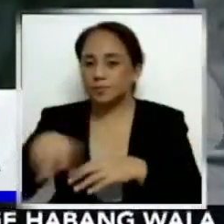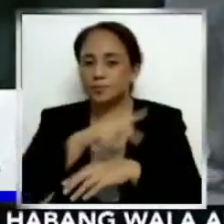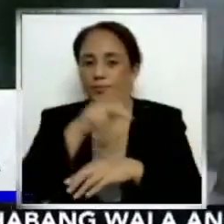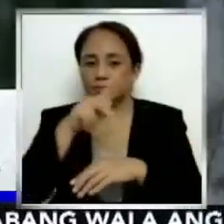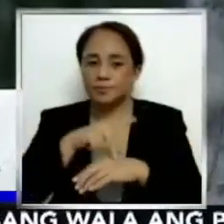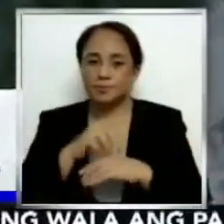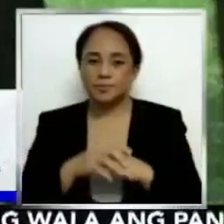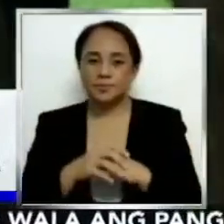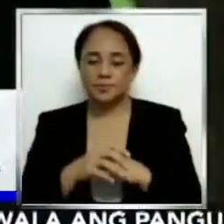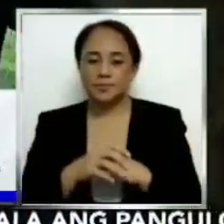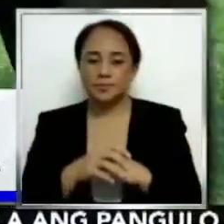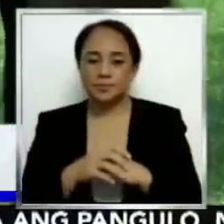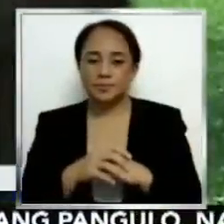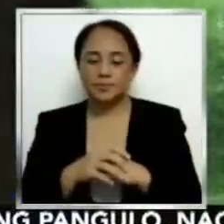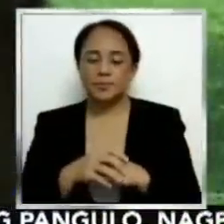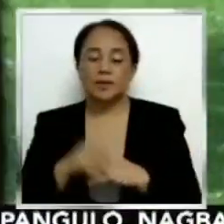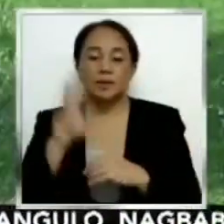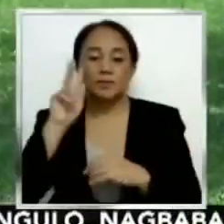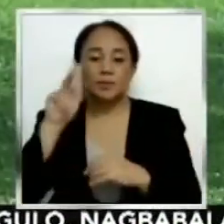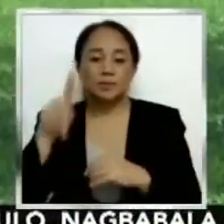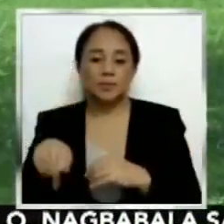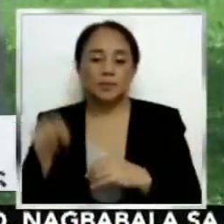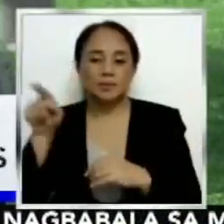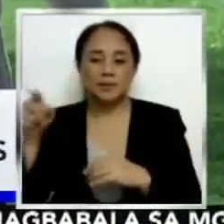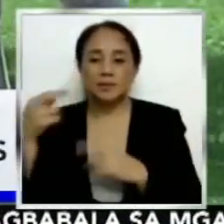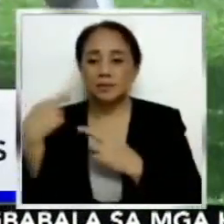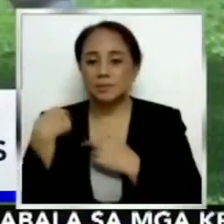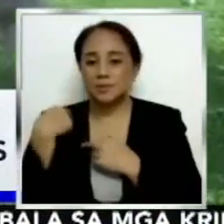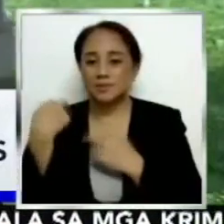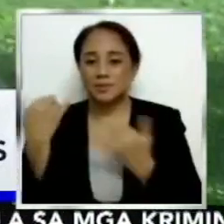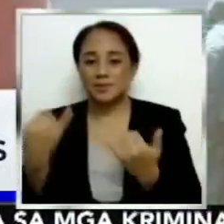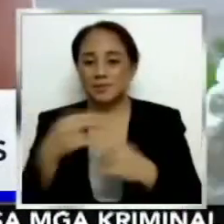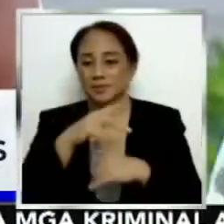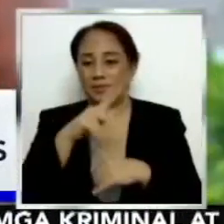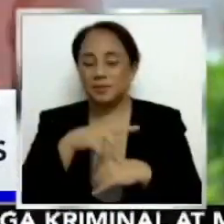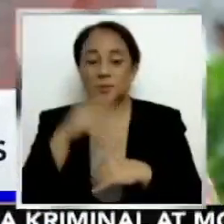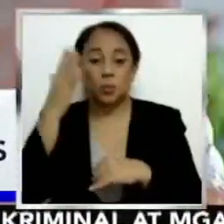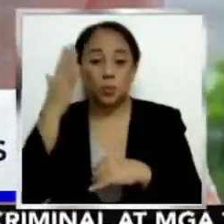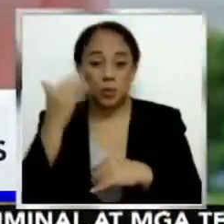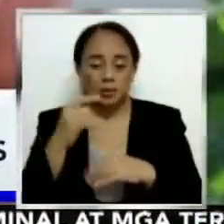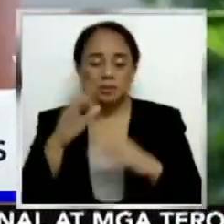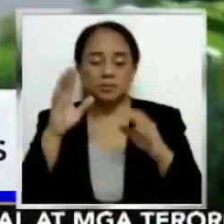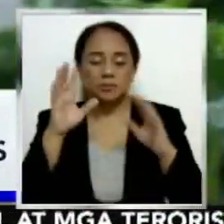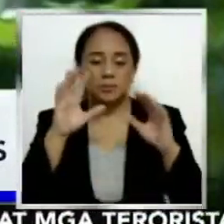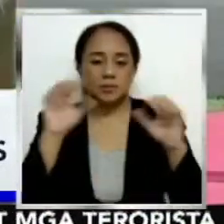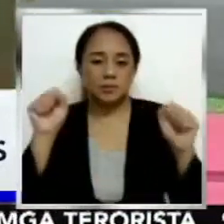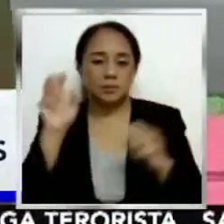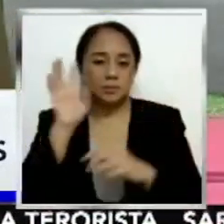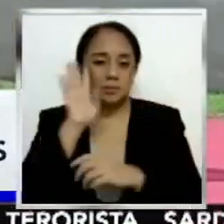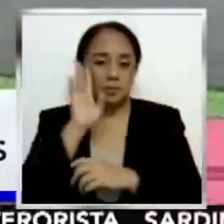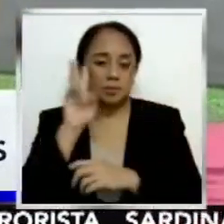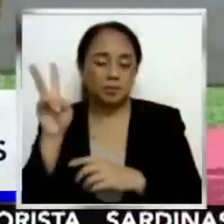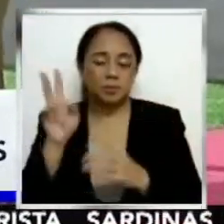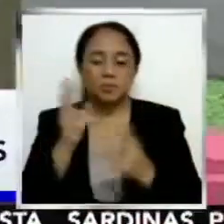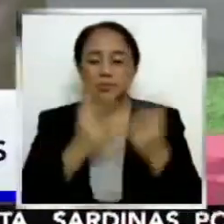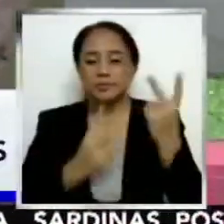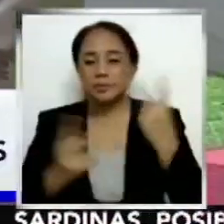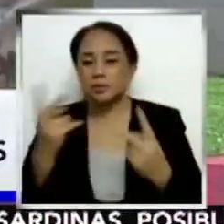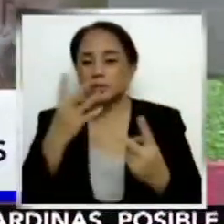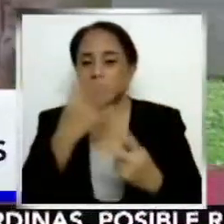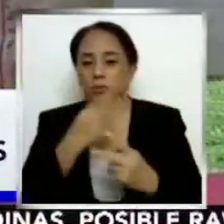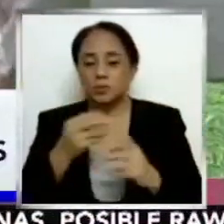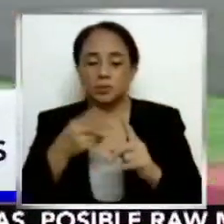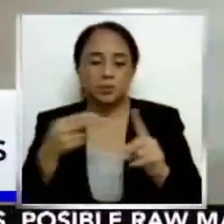Ang Vice Presidente ang officer in charge ng bansa habang nasa state visits sa Indonesia at Singapore si Pangulong Bongbong Marcos hanggang